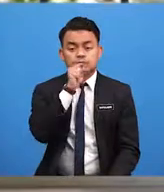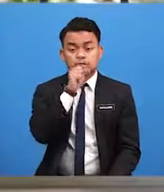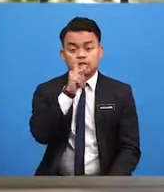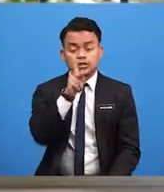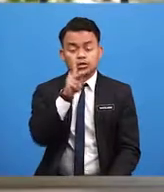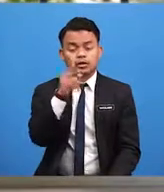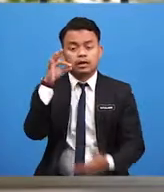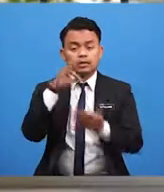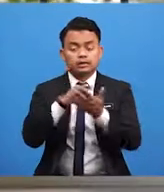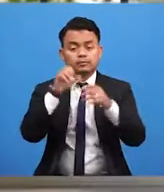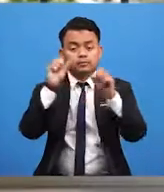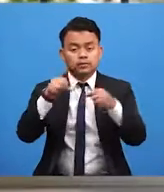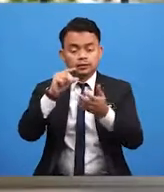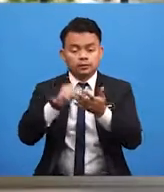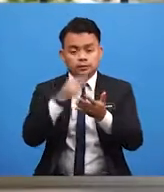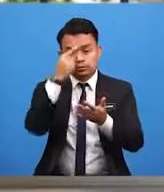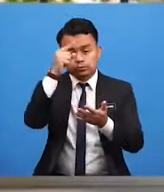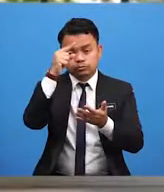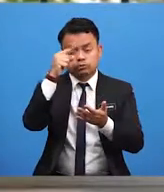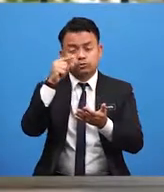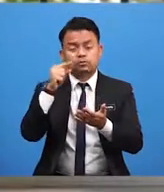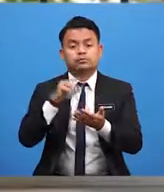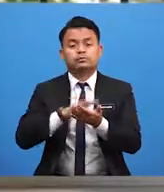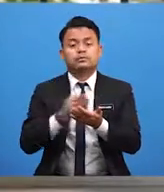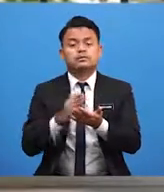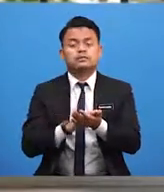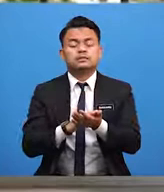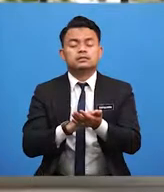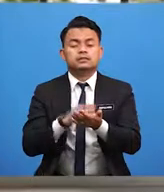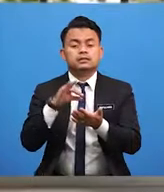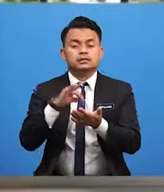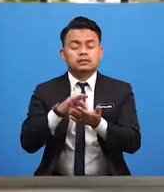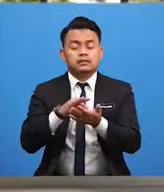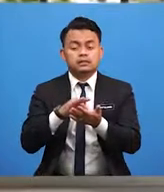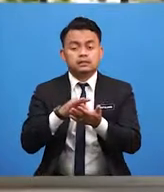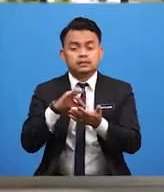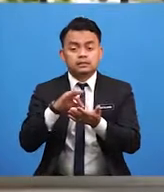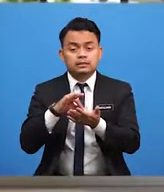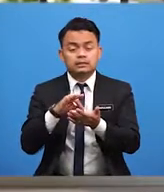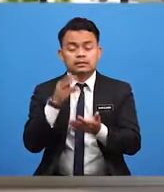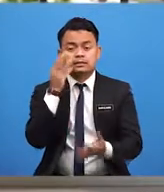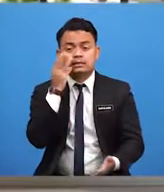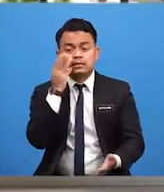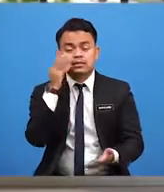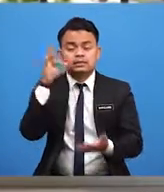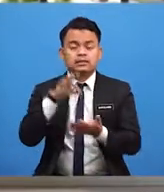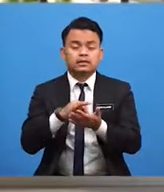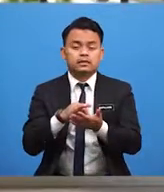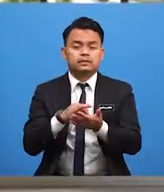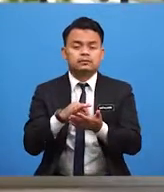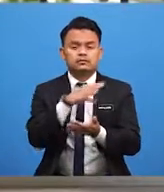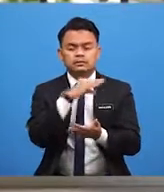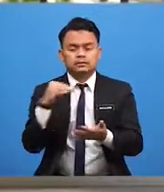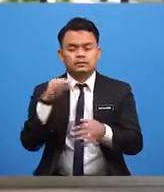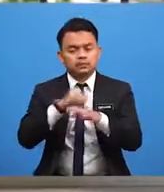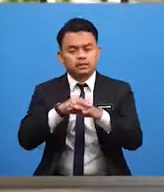Stok ayam boleh digunakan untuk memasak nasi ayam, sup kering cendawan, lasagna